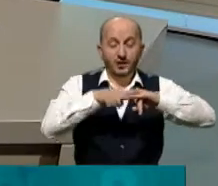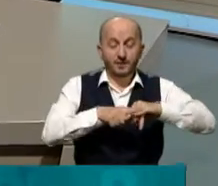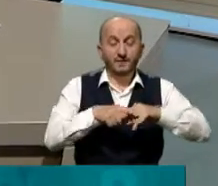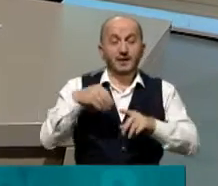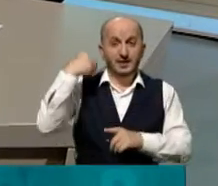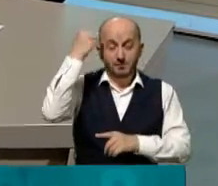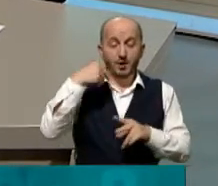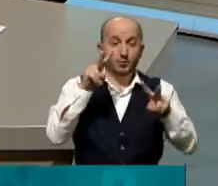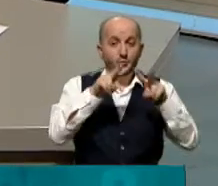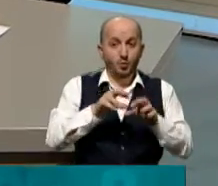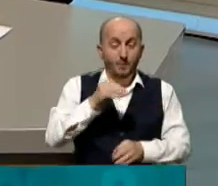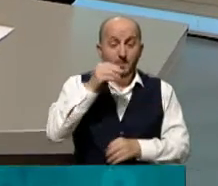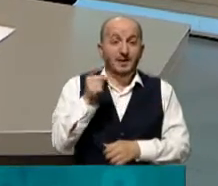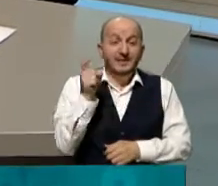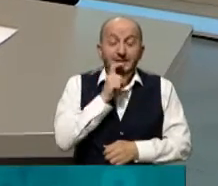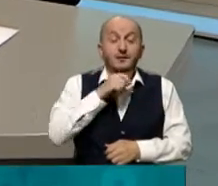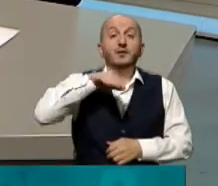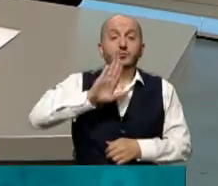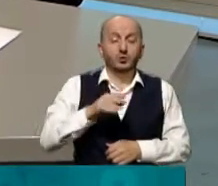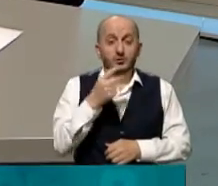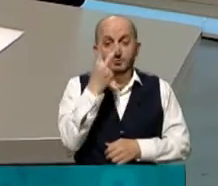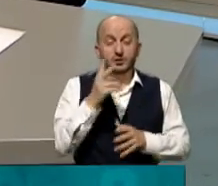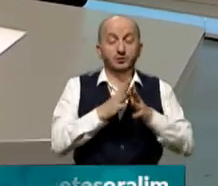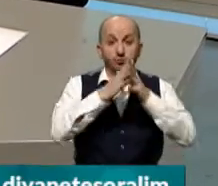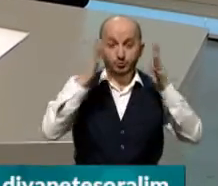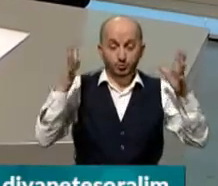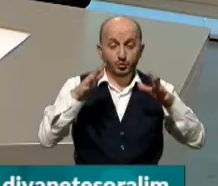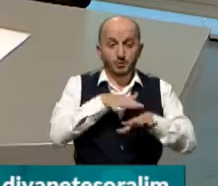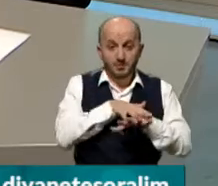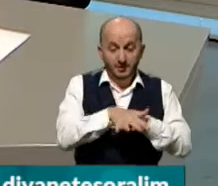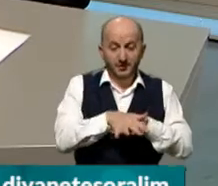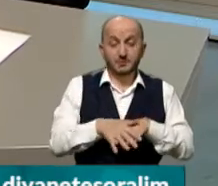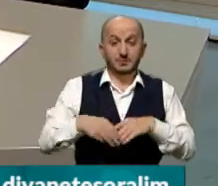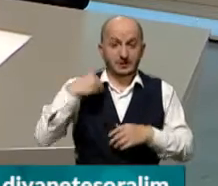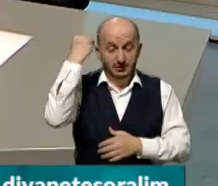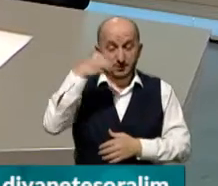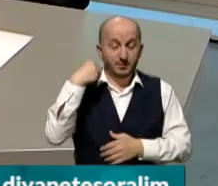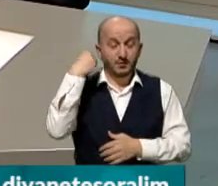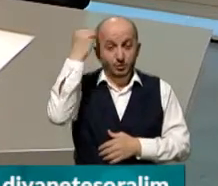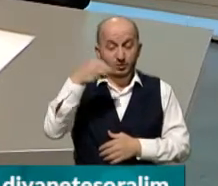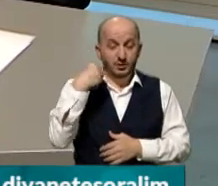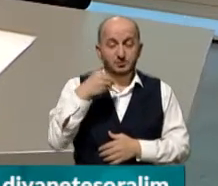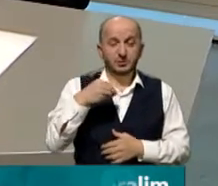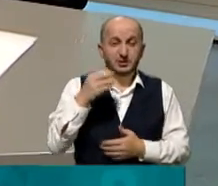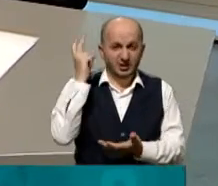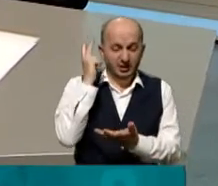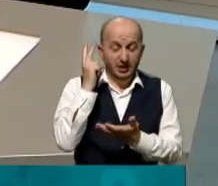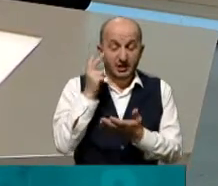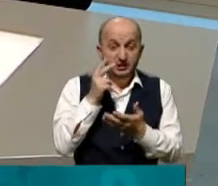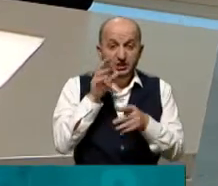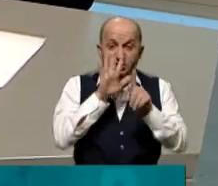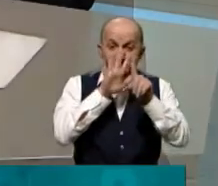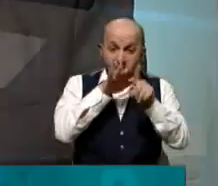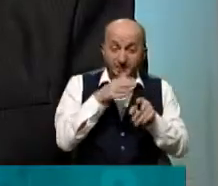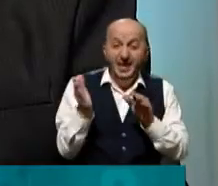Muhammed yanılmıyorsam iki büyük mezhebimizin imamı, hocalarımız, müştehitlerimiz derler ki cemaat en az